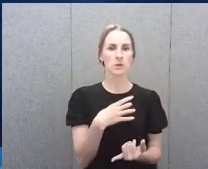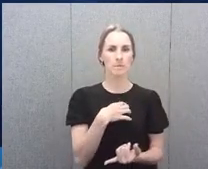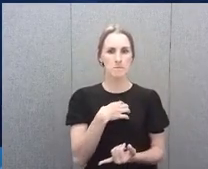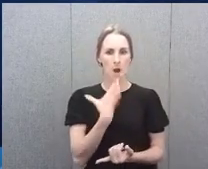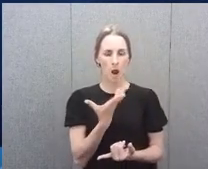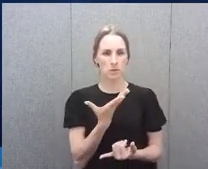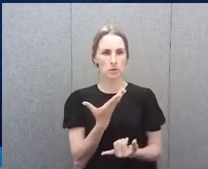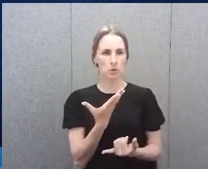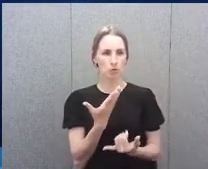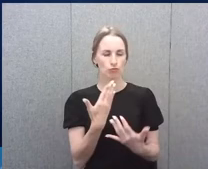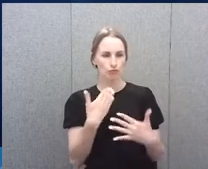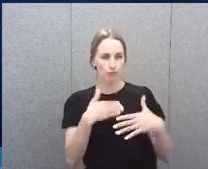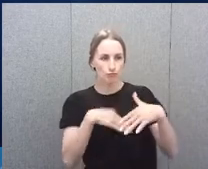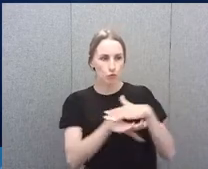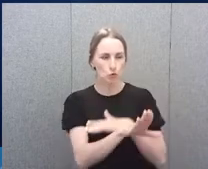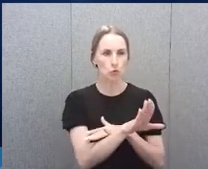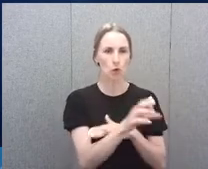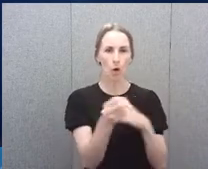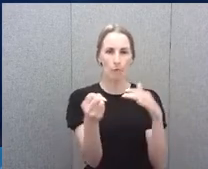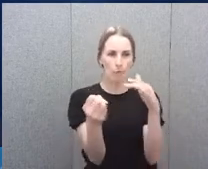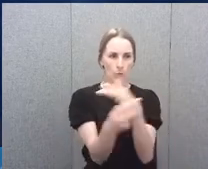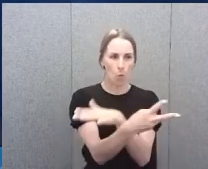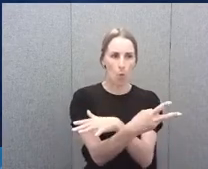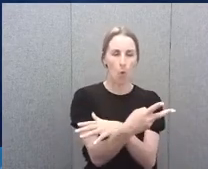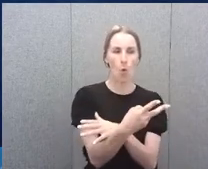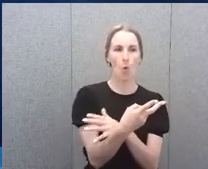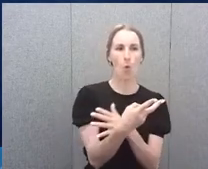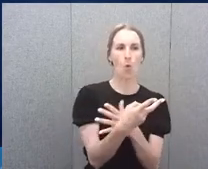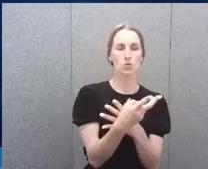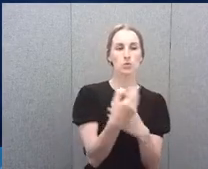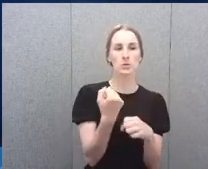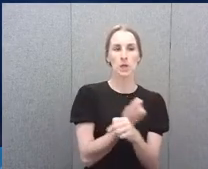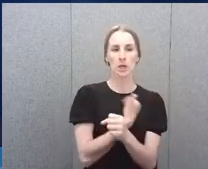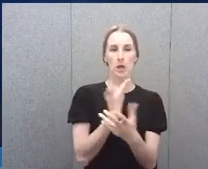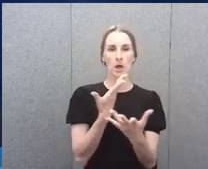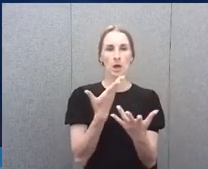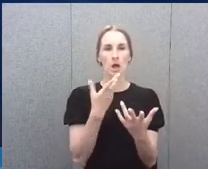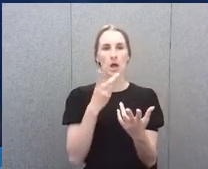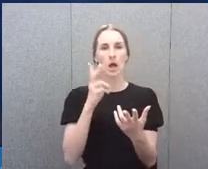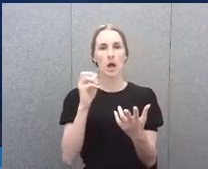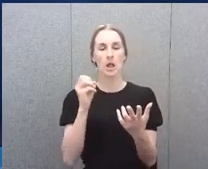нужно освободиться от этого страшного советизма, из этих